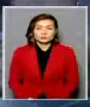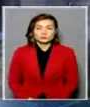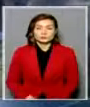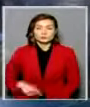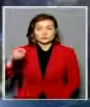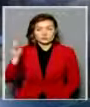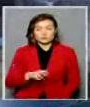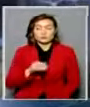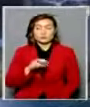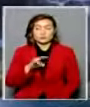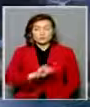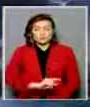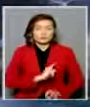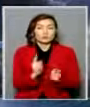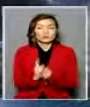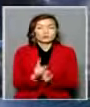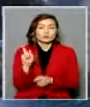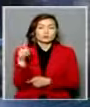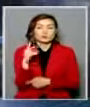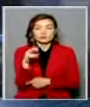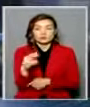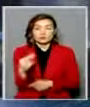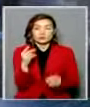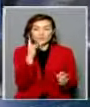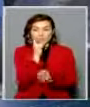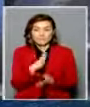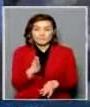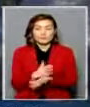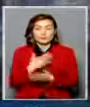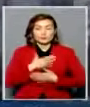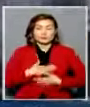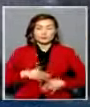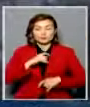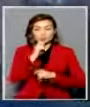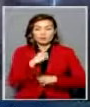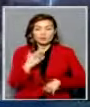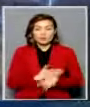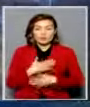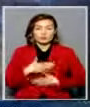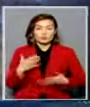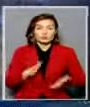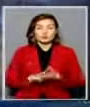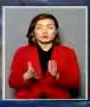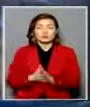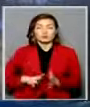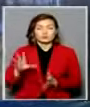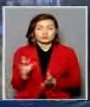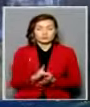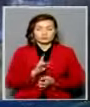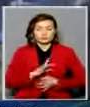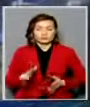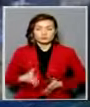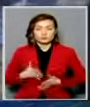Только прибыл в Атырау, меня встречали в лучших национальных традициях. Это приятный сюрприз. Благодарю организаторов за